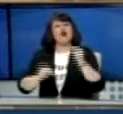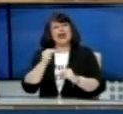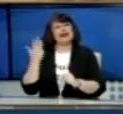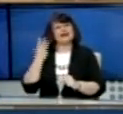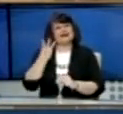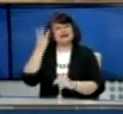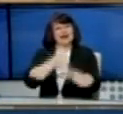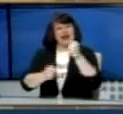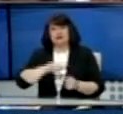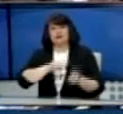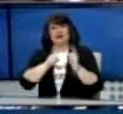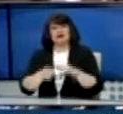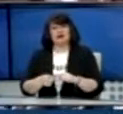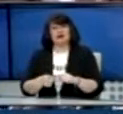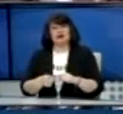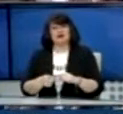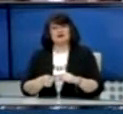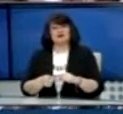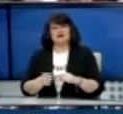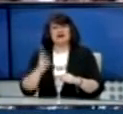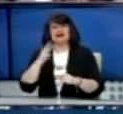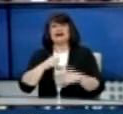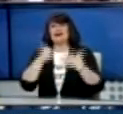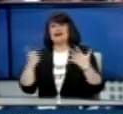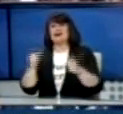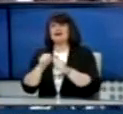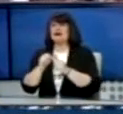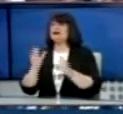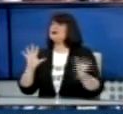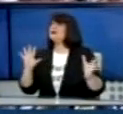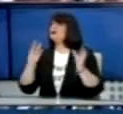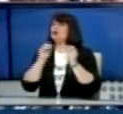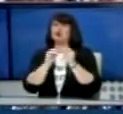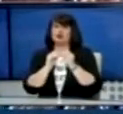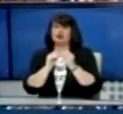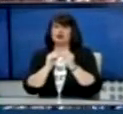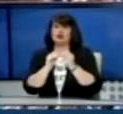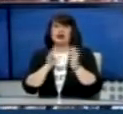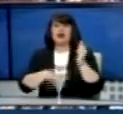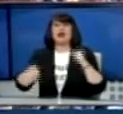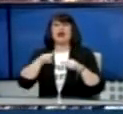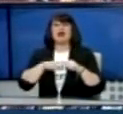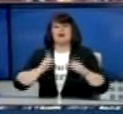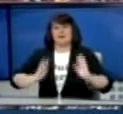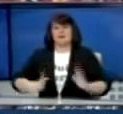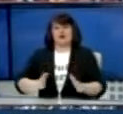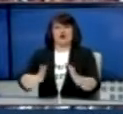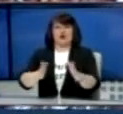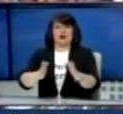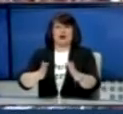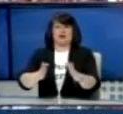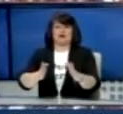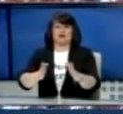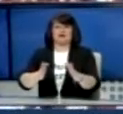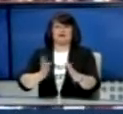Ανάκαμψης, έχουμε το ΕΣΠΑ. Βρισκόμαστε εν μέσω κρίσεων. Νομίζω ότι επανειλημμένα το έχουμε τονίσει